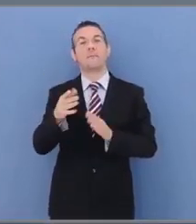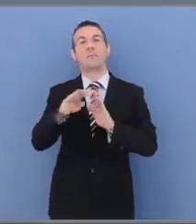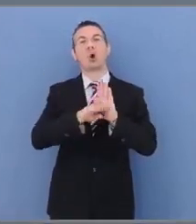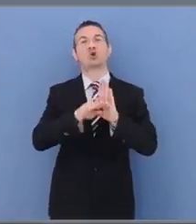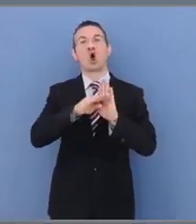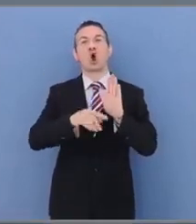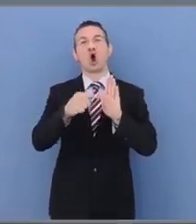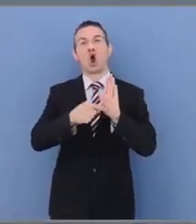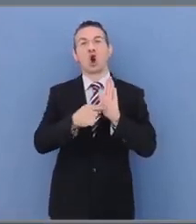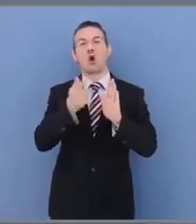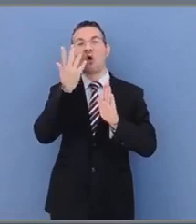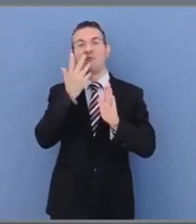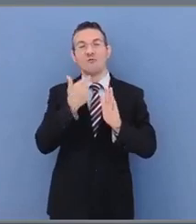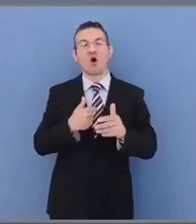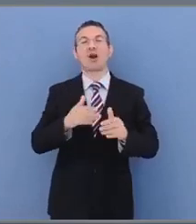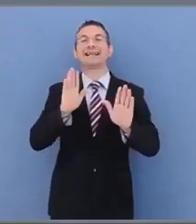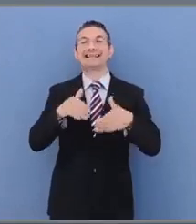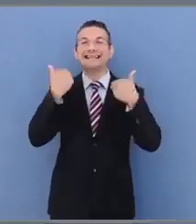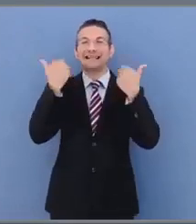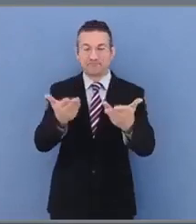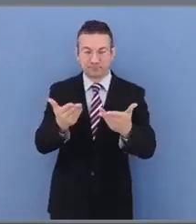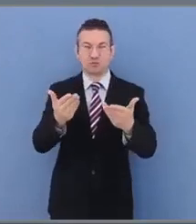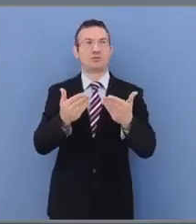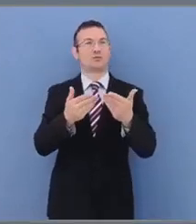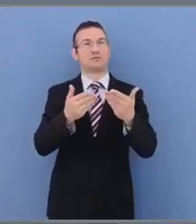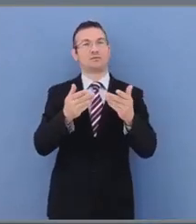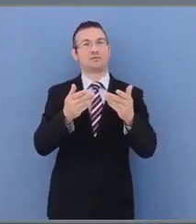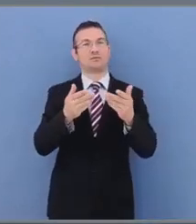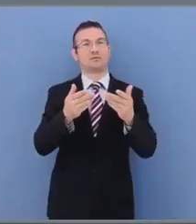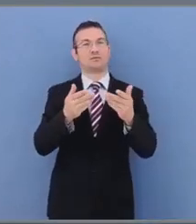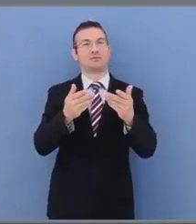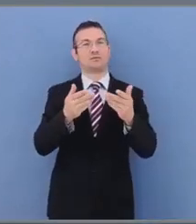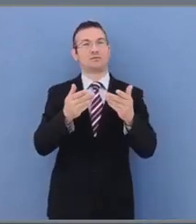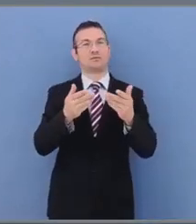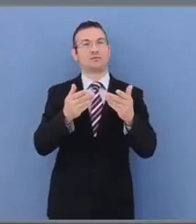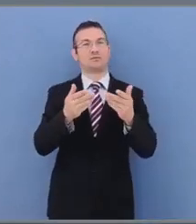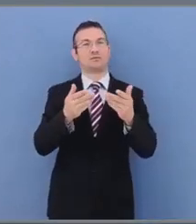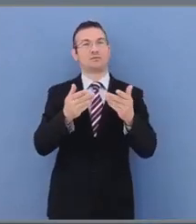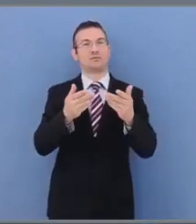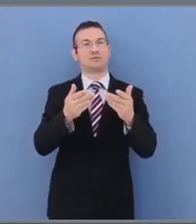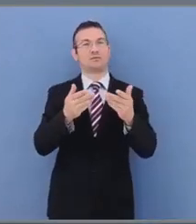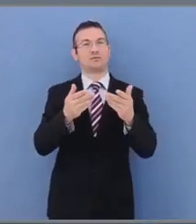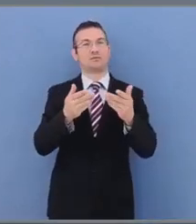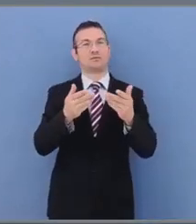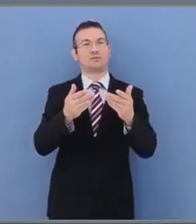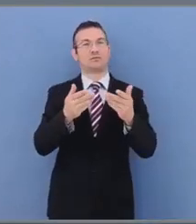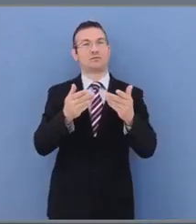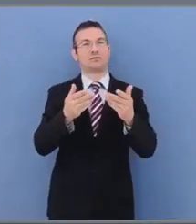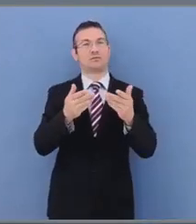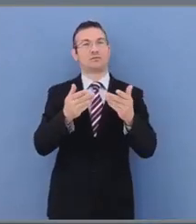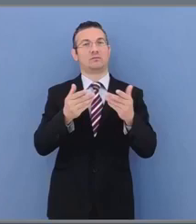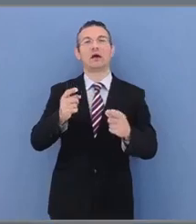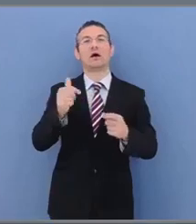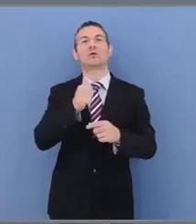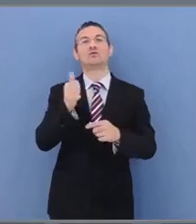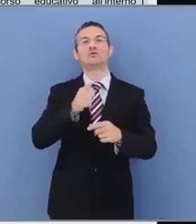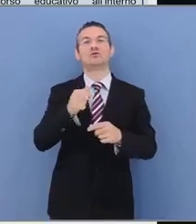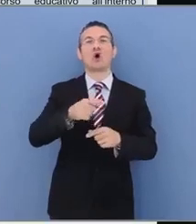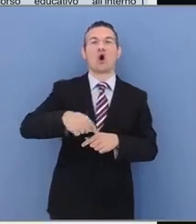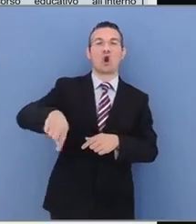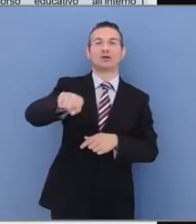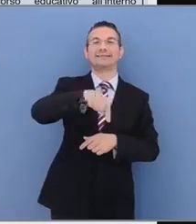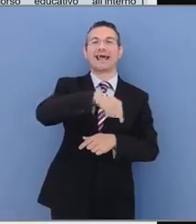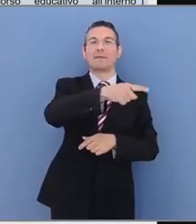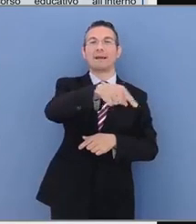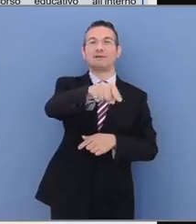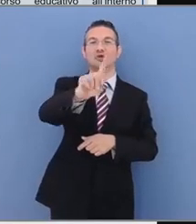le porte a tutto il quartiere, non solo Scusate, andrei alla